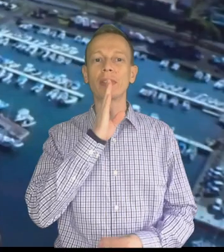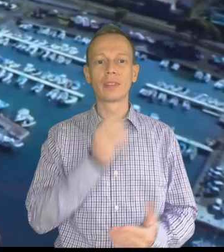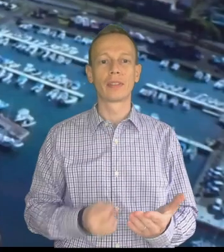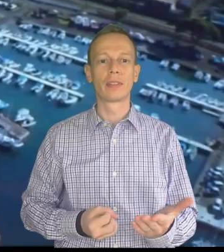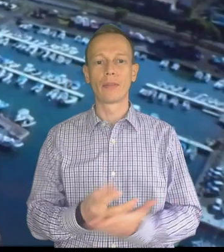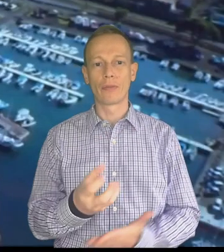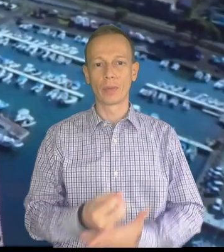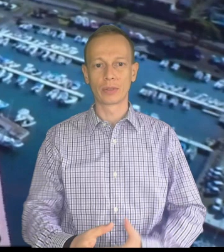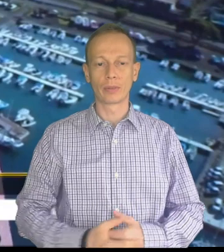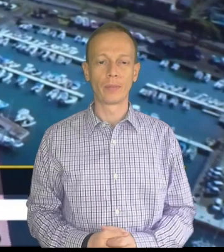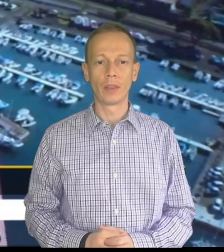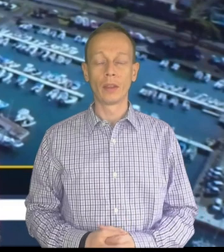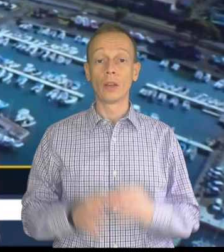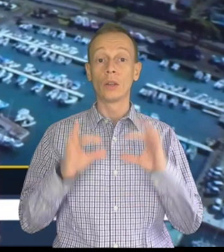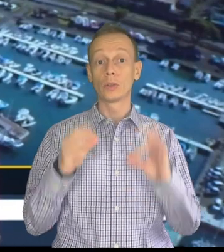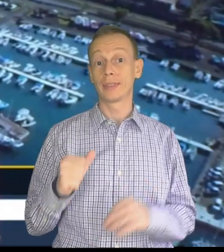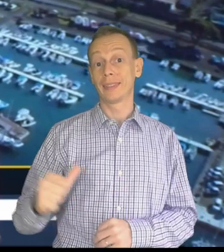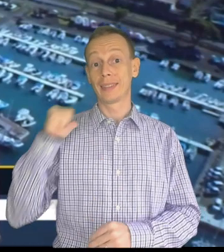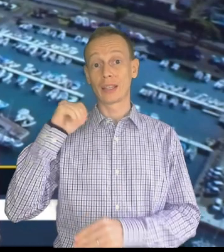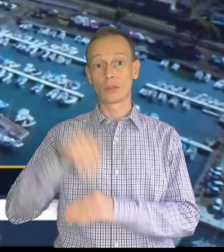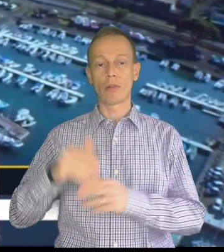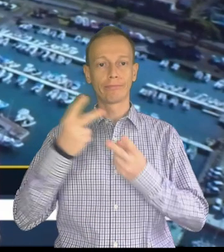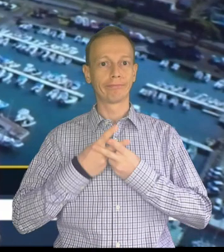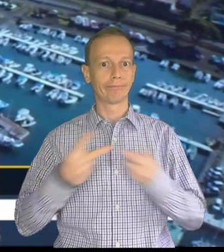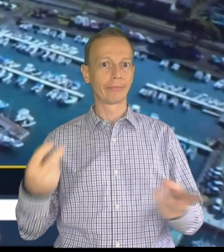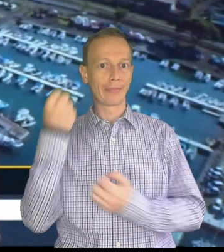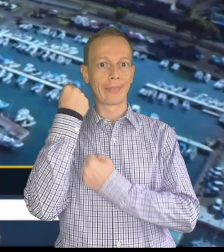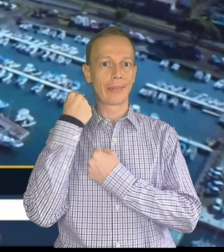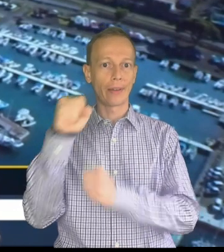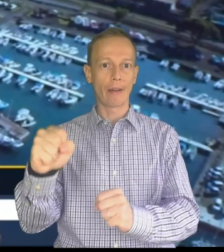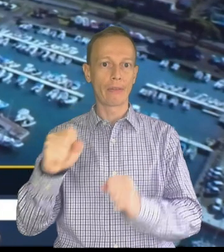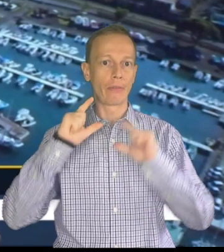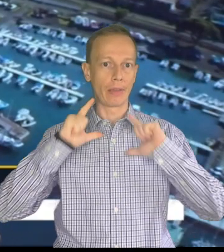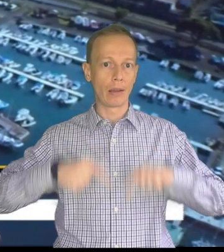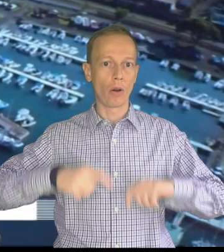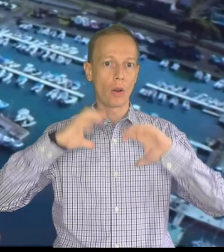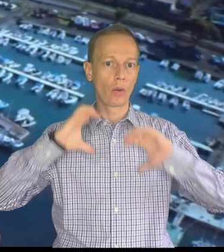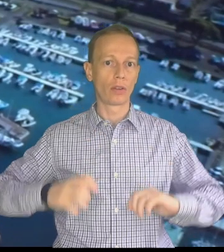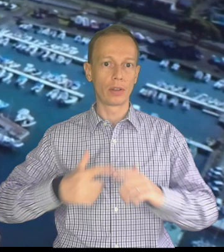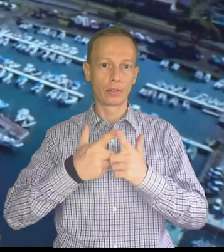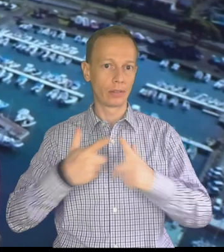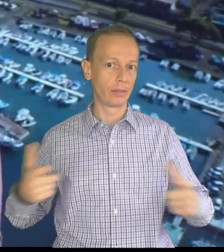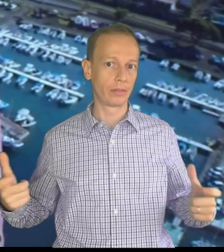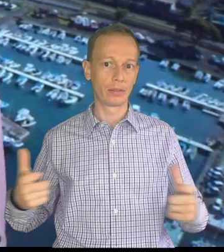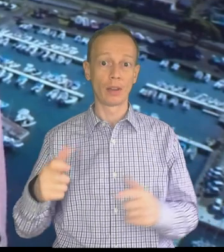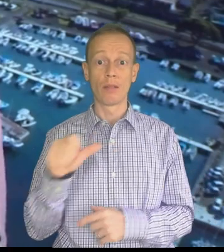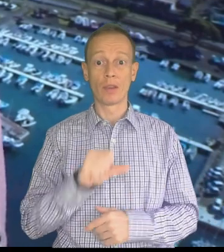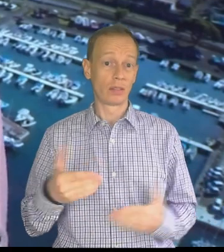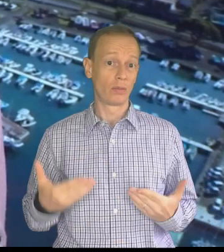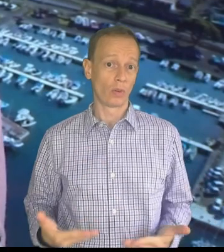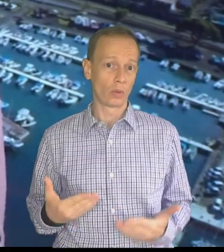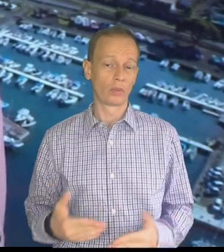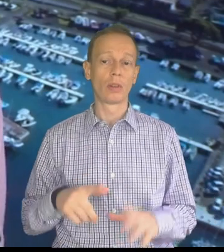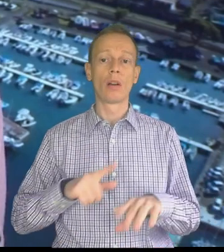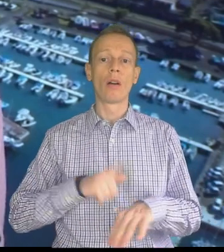Bonjour Levaina et bonjour à tous et bienvenue dans votre édition de la mi-journée. Nous vous l'annoncions hier soir, une grève dans l'éducation. Ce